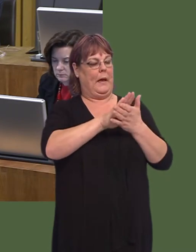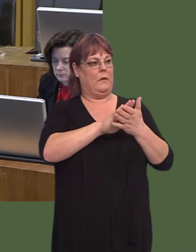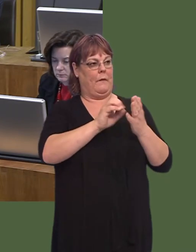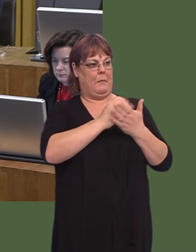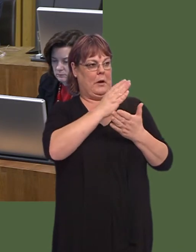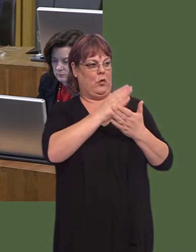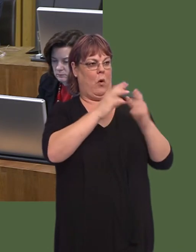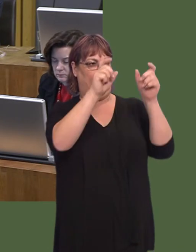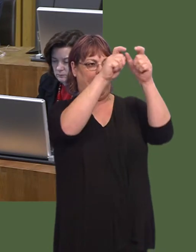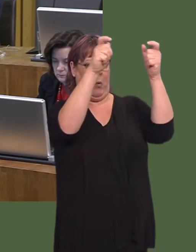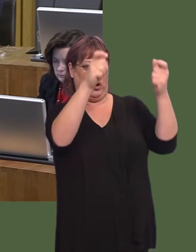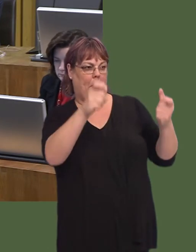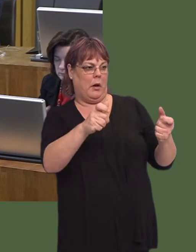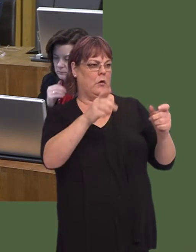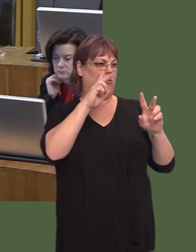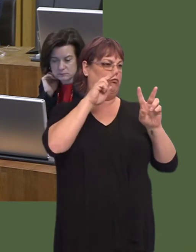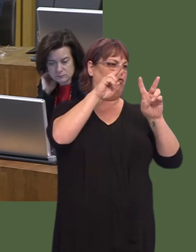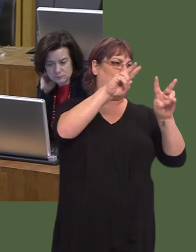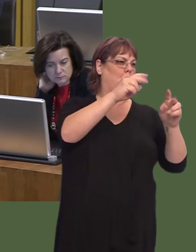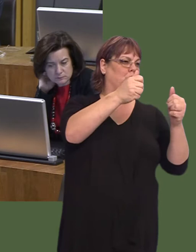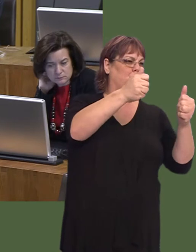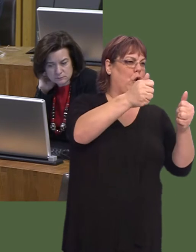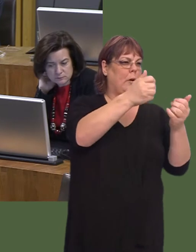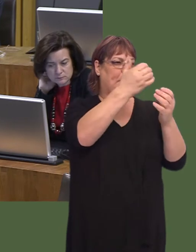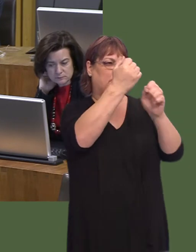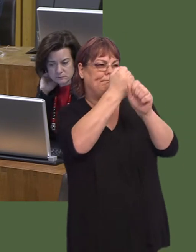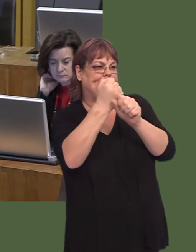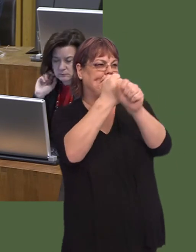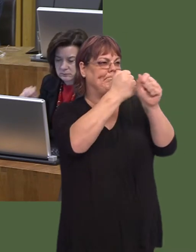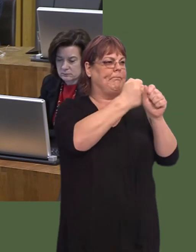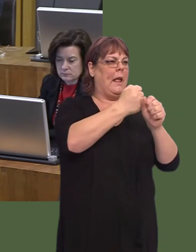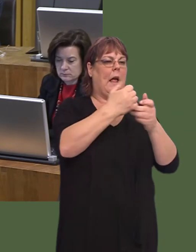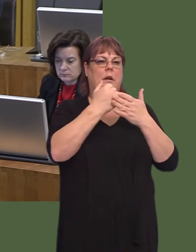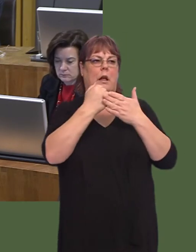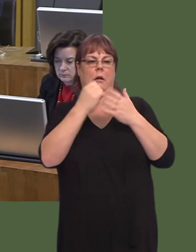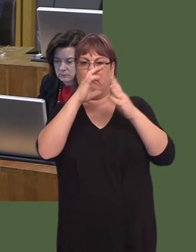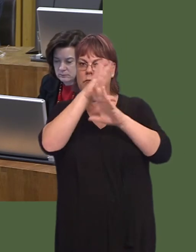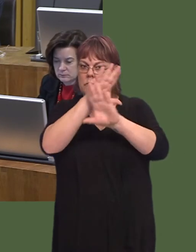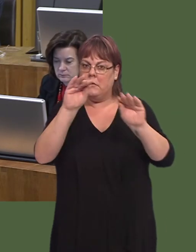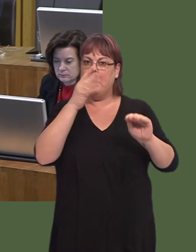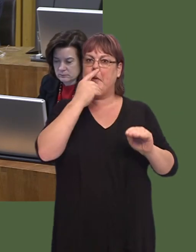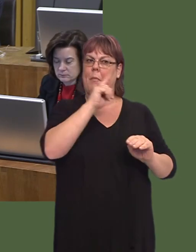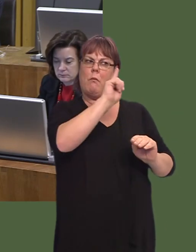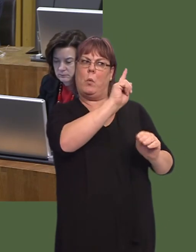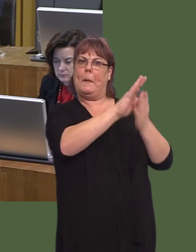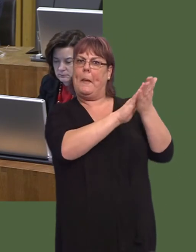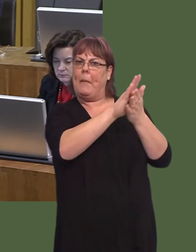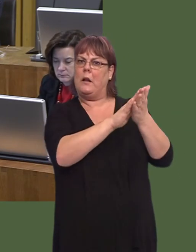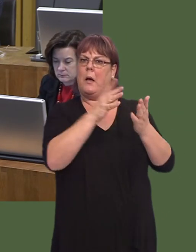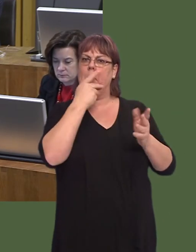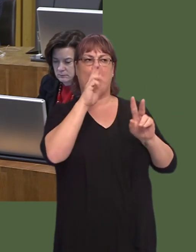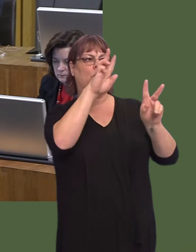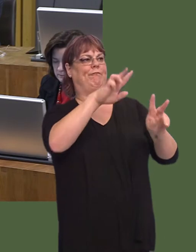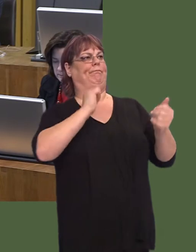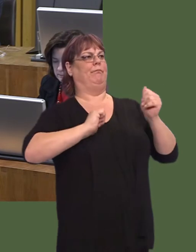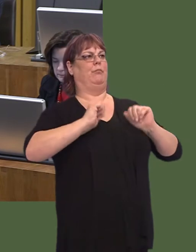gallu deall beth uno, a bod yna ddigon o falchder yn cael ei roi atyn nhw hefyd. Ni yn rhoi, wrth gwrs, arian i cadw